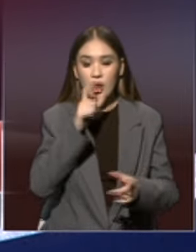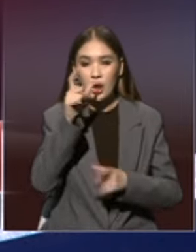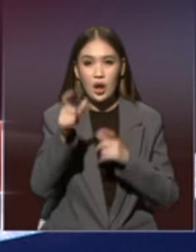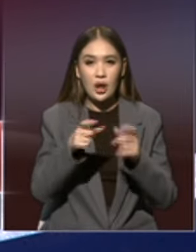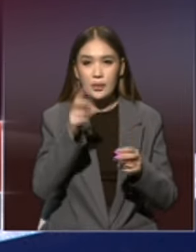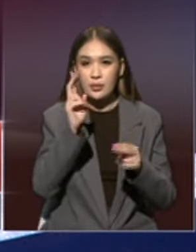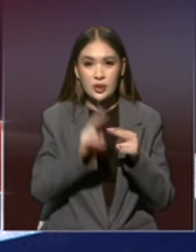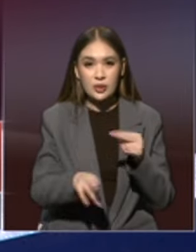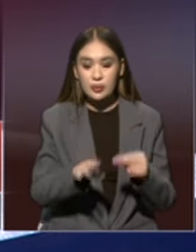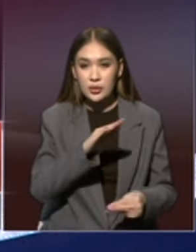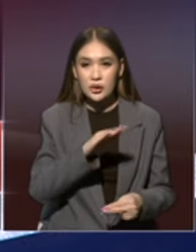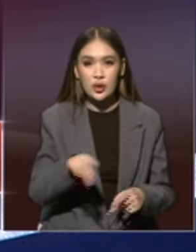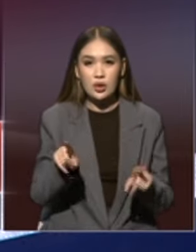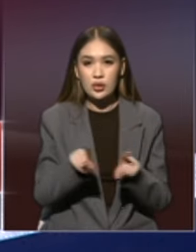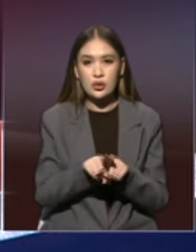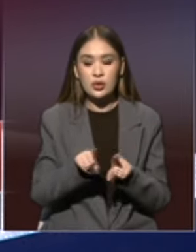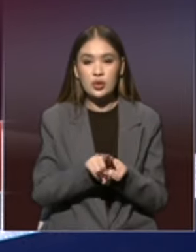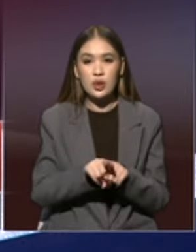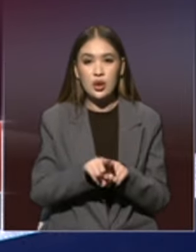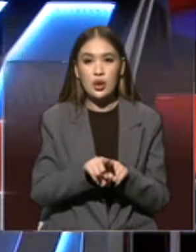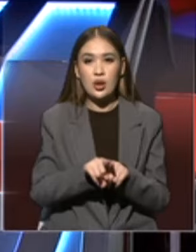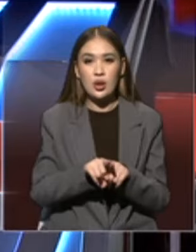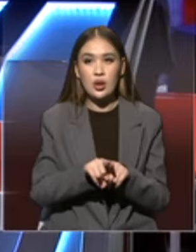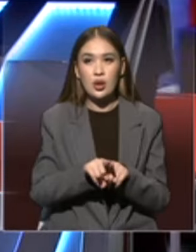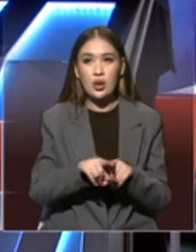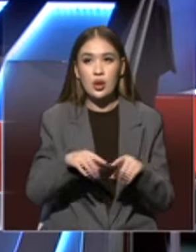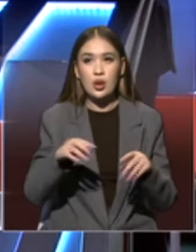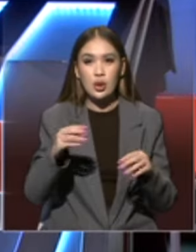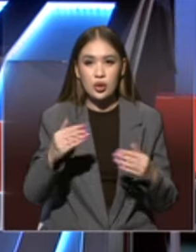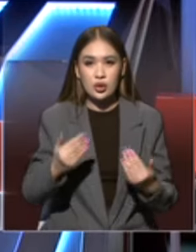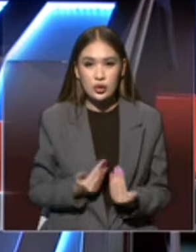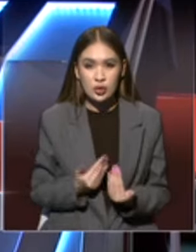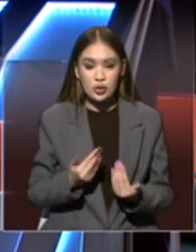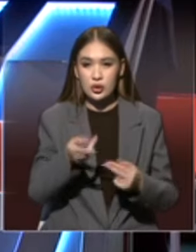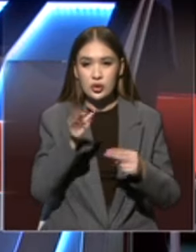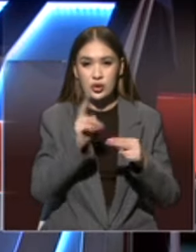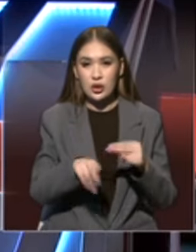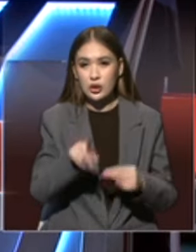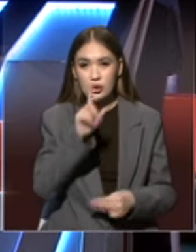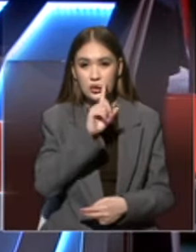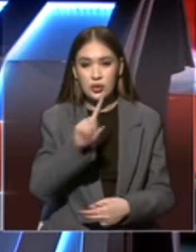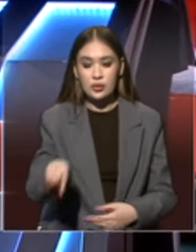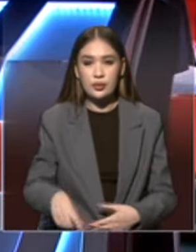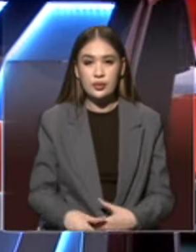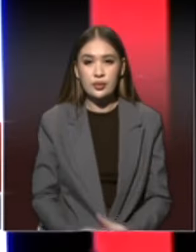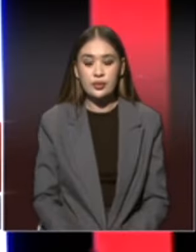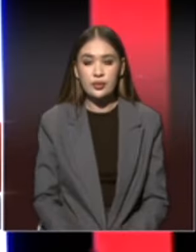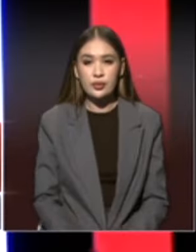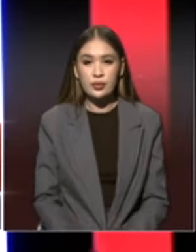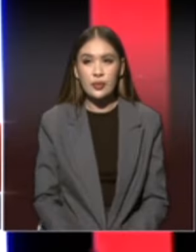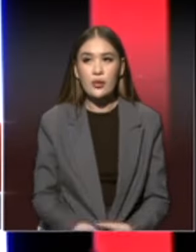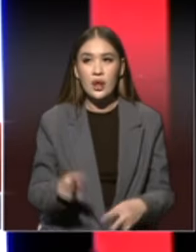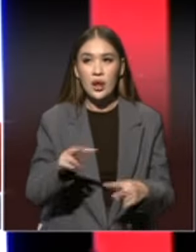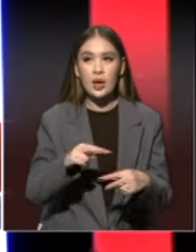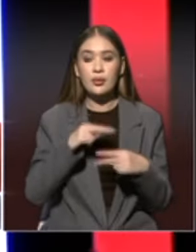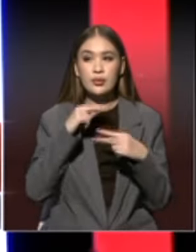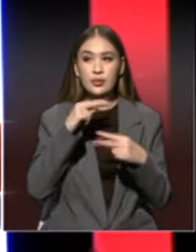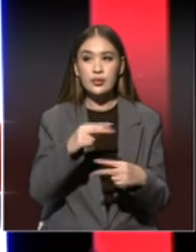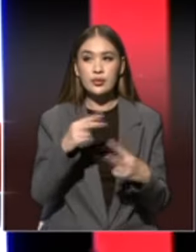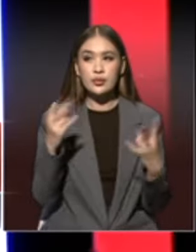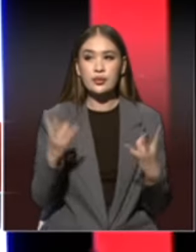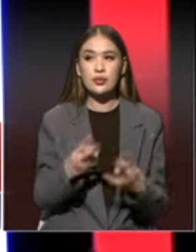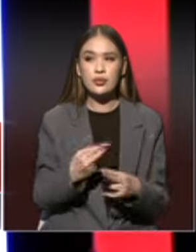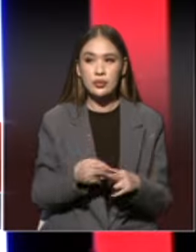бар ғой. Ол бәрібір көңіл күйі өмір тоқтамайды ғой, қалай ойлайсыз? Иә, бұл жерде біз бір нәрсеге мән беруіміз керек. Табалмаймыз ба спикер бұл жерде? Бұл